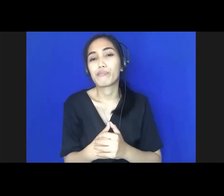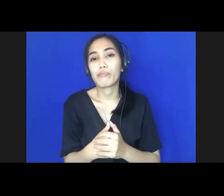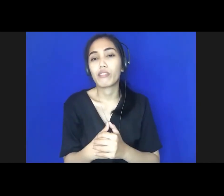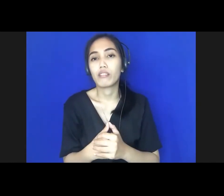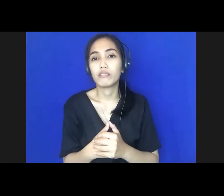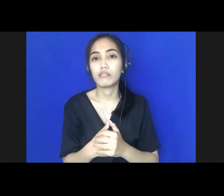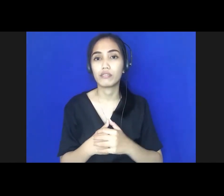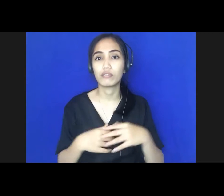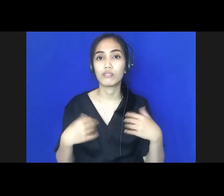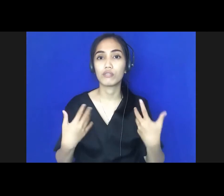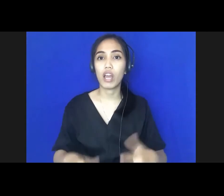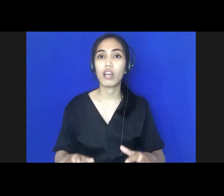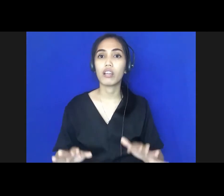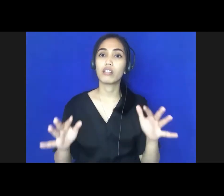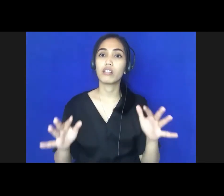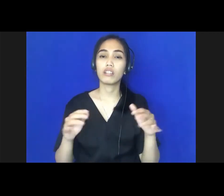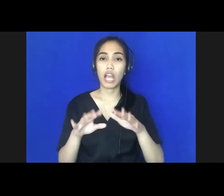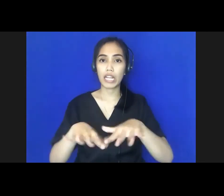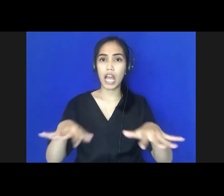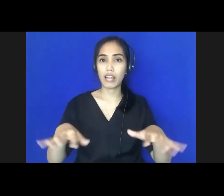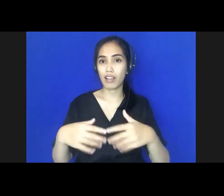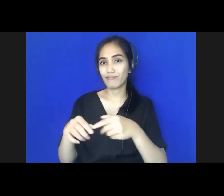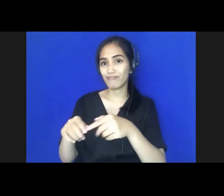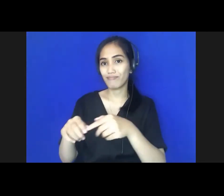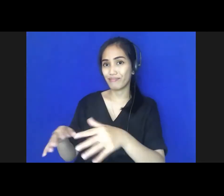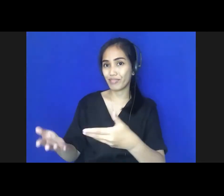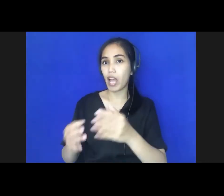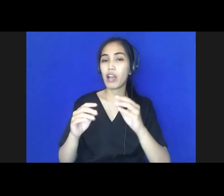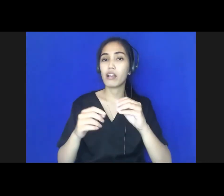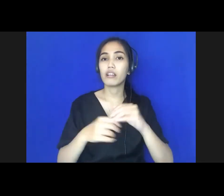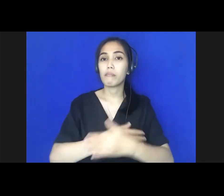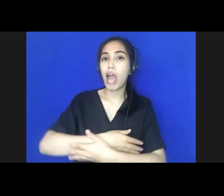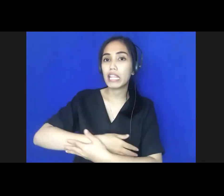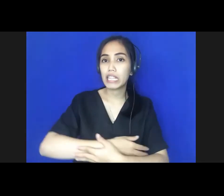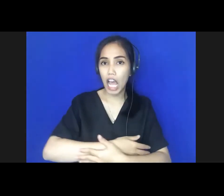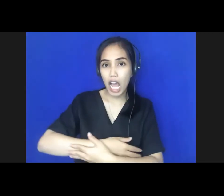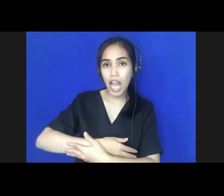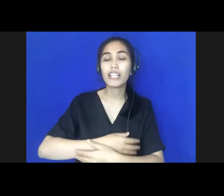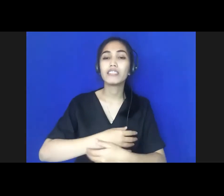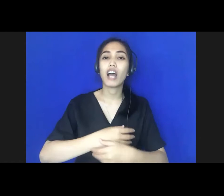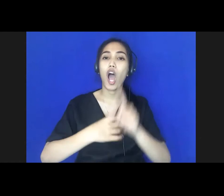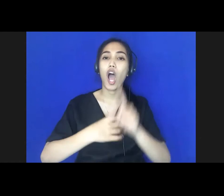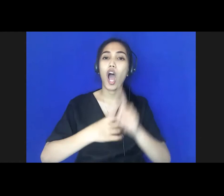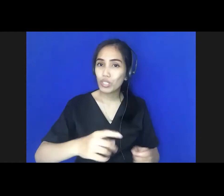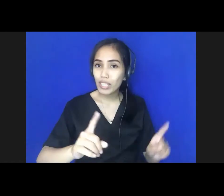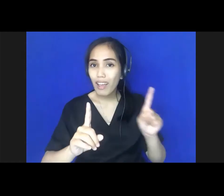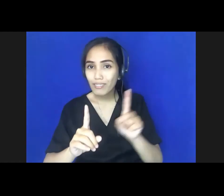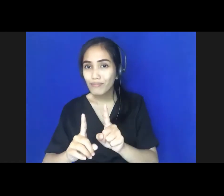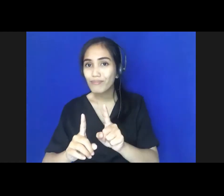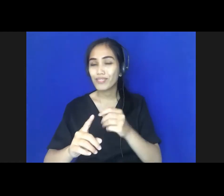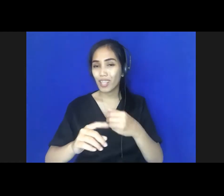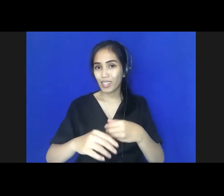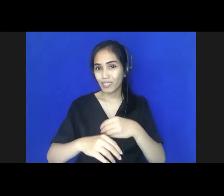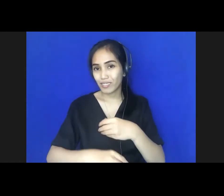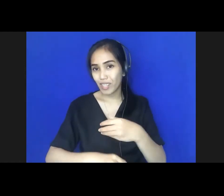Kemudian juga tentunya kepada anak-anak itu sendiri, anak baduta ya, anak balita yang terus kita kawal sebaik-baiknya. Oleh karena itu sekali